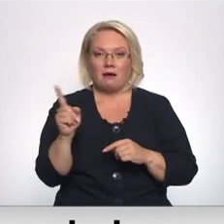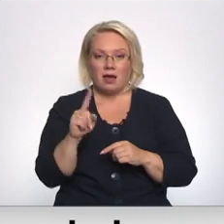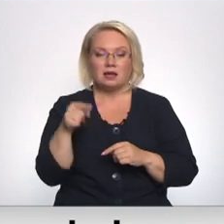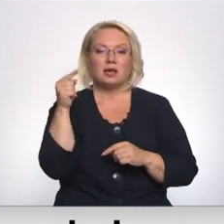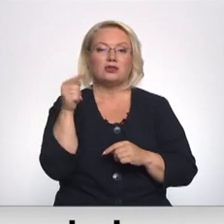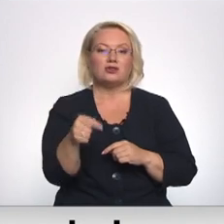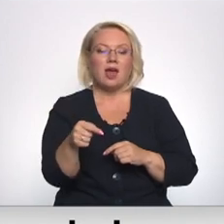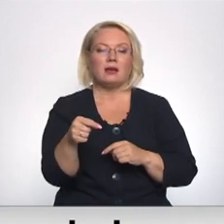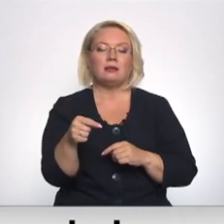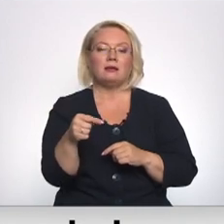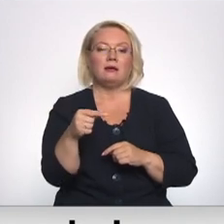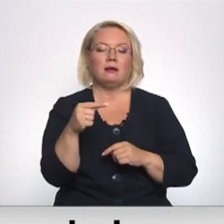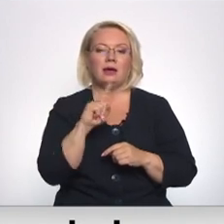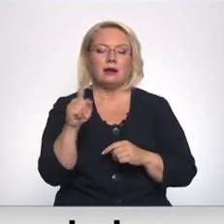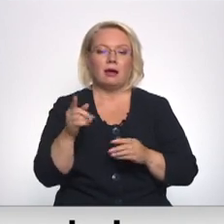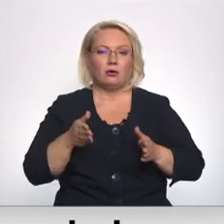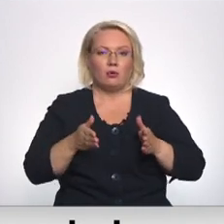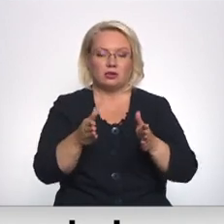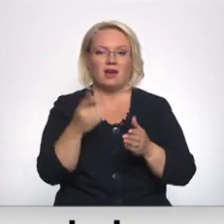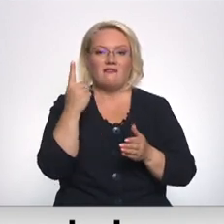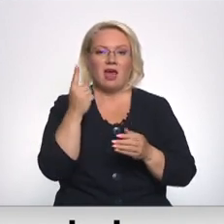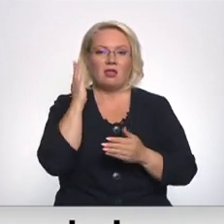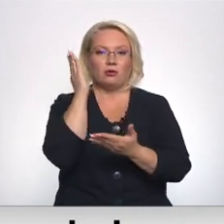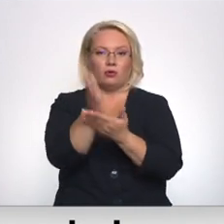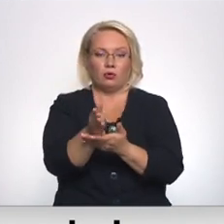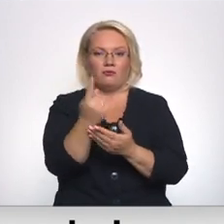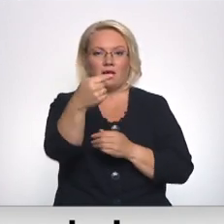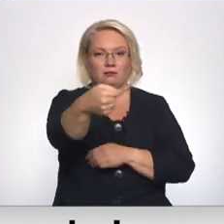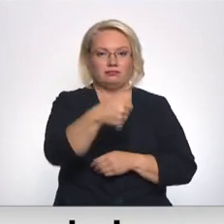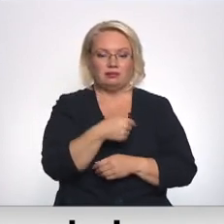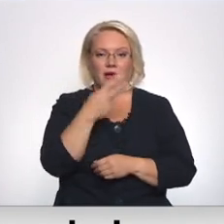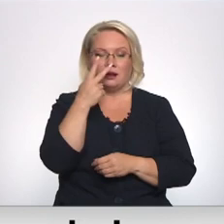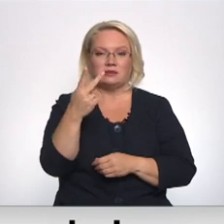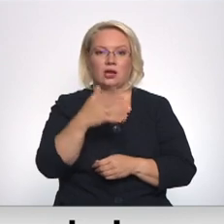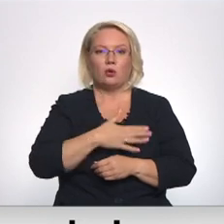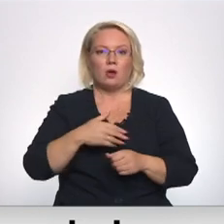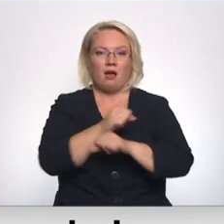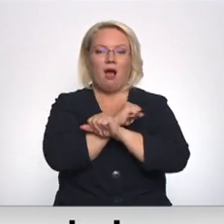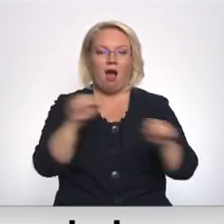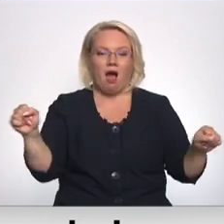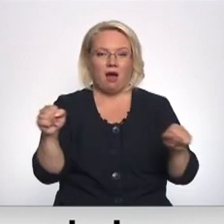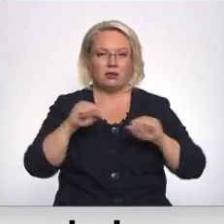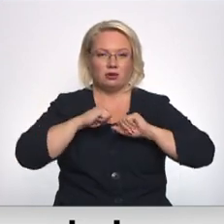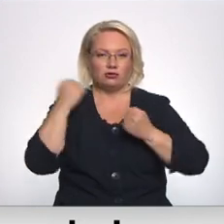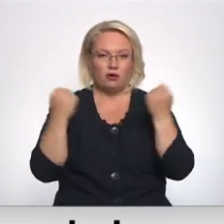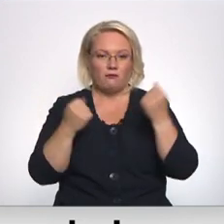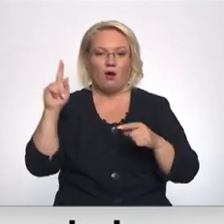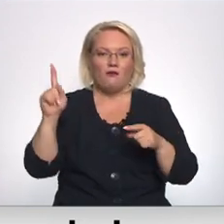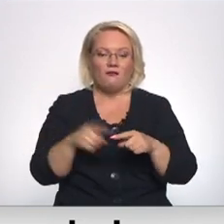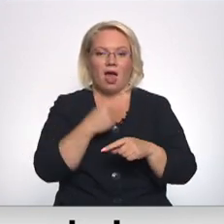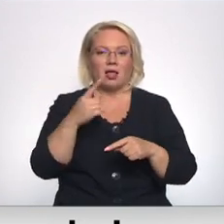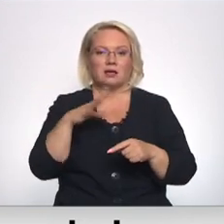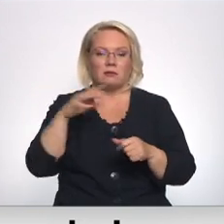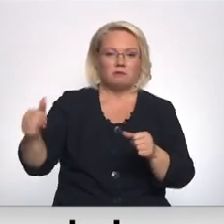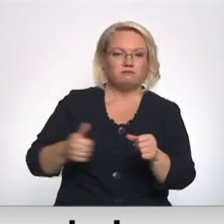tiek organizēta ar vienu joslu katrā braukšanas virzienā. Tikko redzējām kādu agresīvu šoferu un vēl pirms mirkļa bija vēl kāds, kurš veica